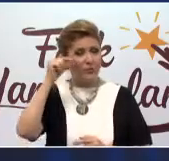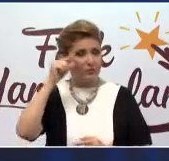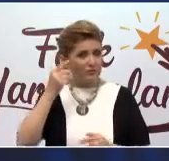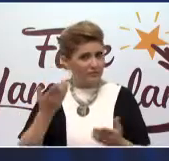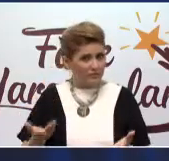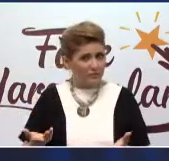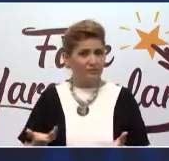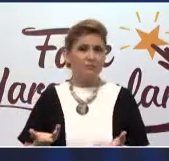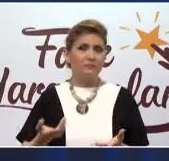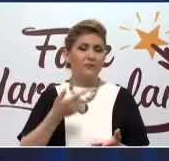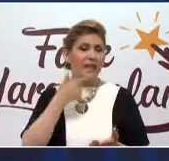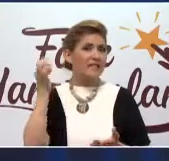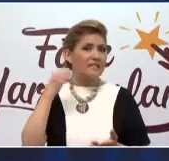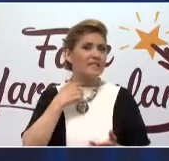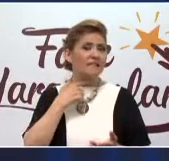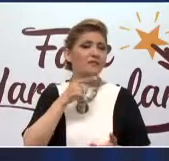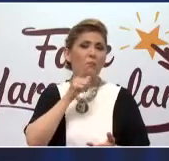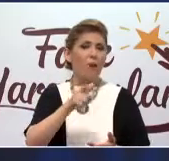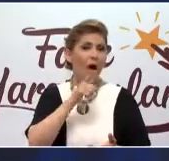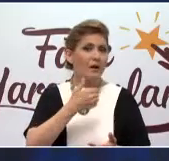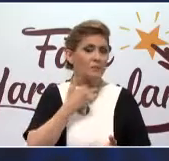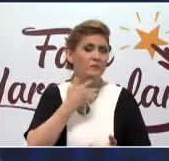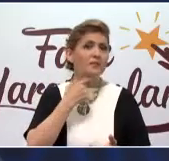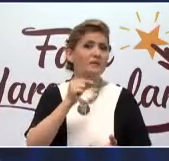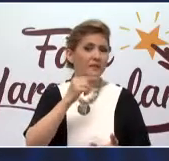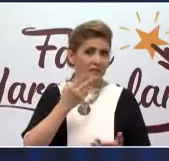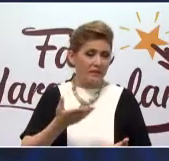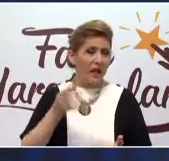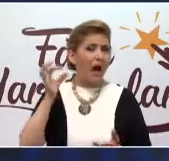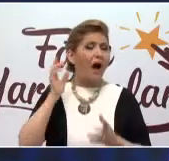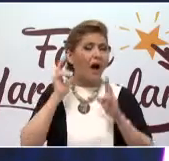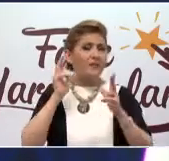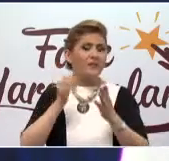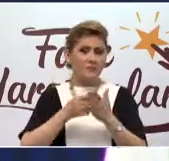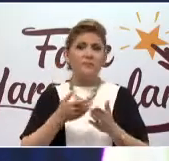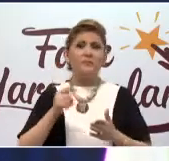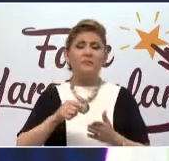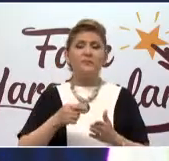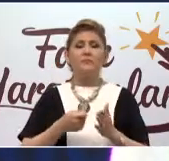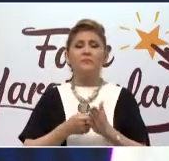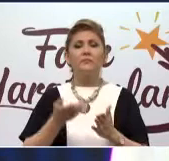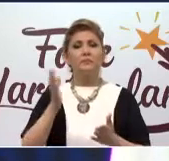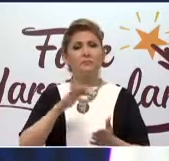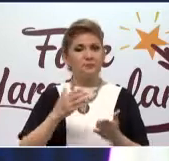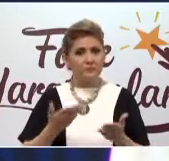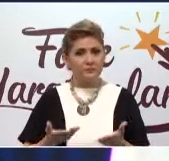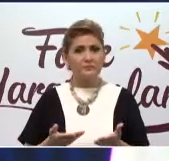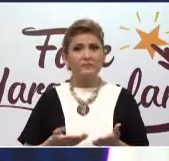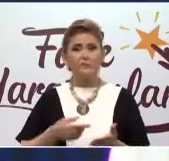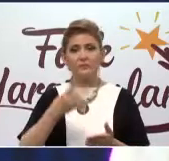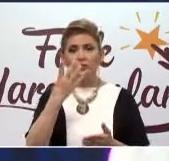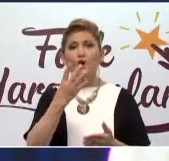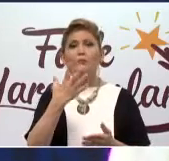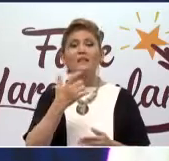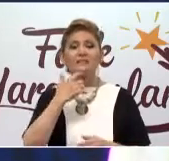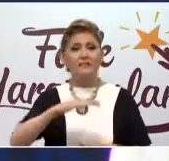İşte eğer ses tellerinde ise bağırma olabiliyor, mırıltı olabiliyor, hayvan sesleri çıkarmak oluyor. Tourette sendromu ise daha farklı bir şey. Genelde 4-5